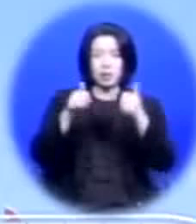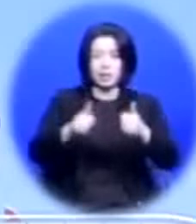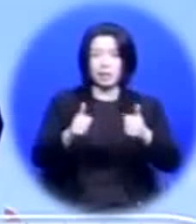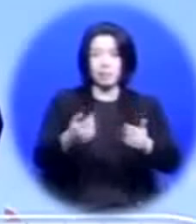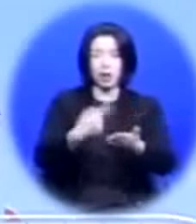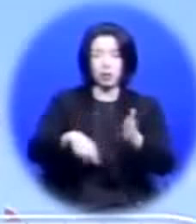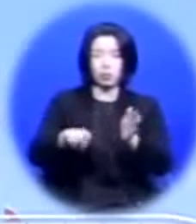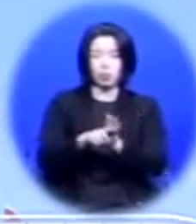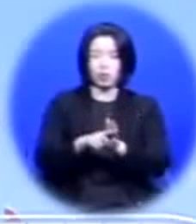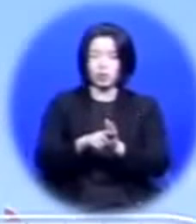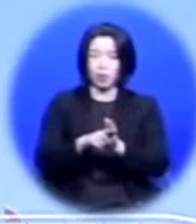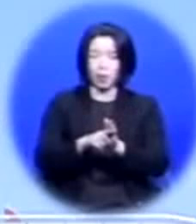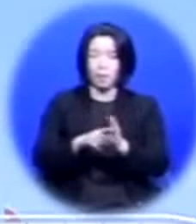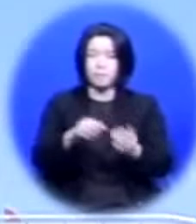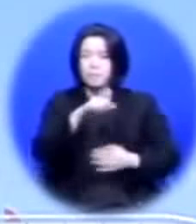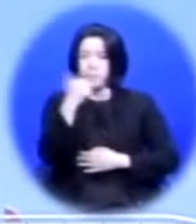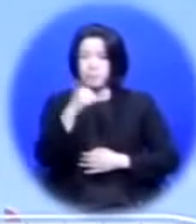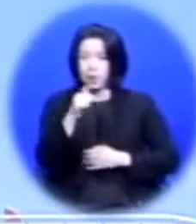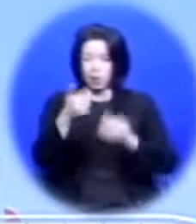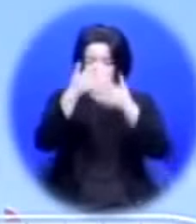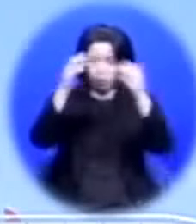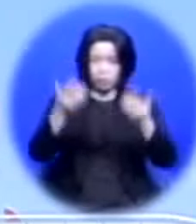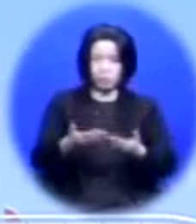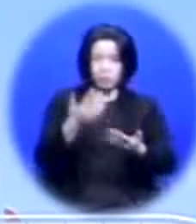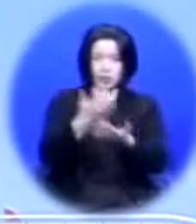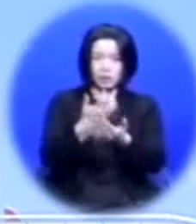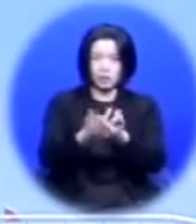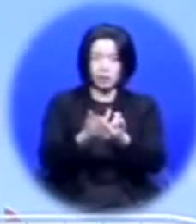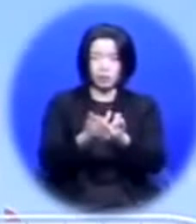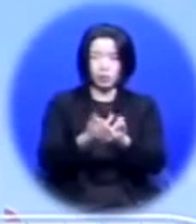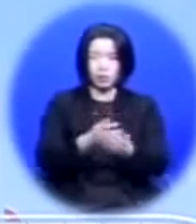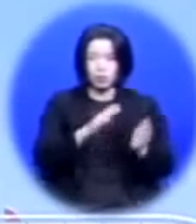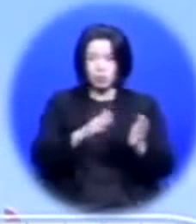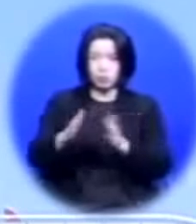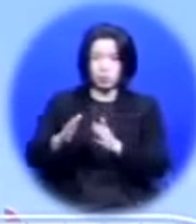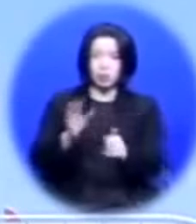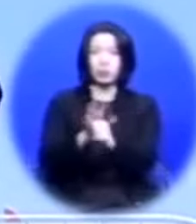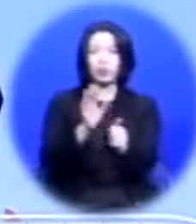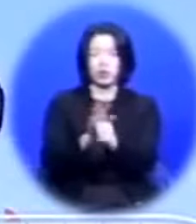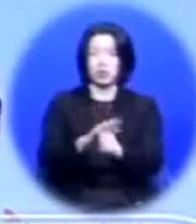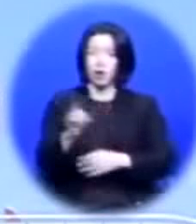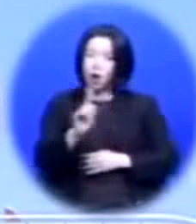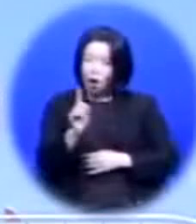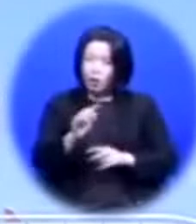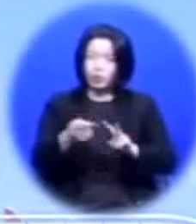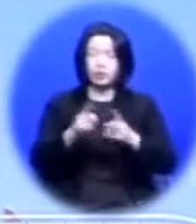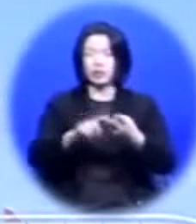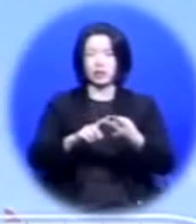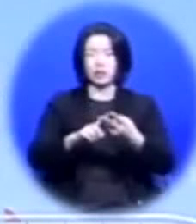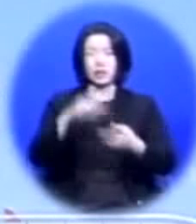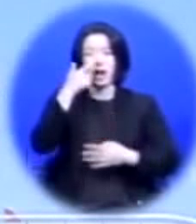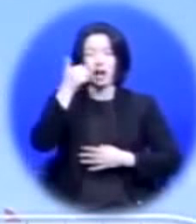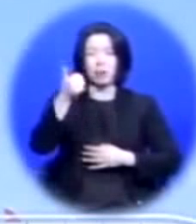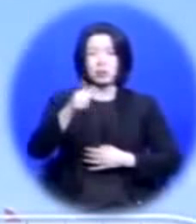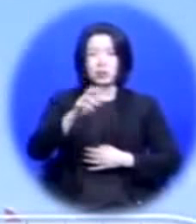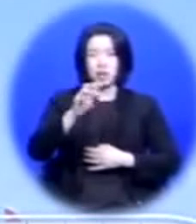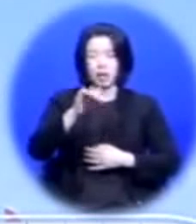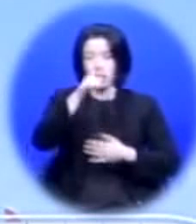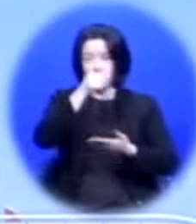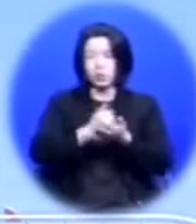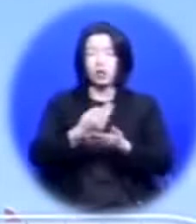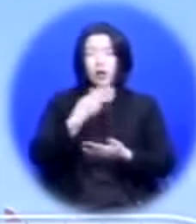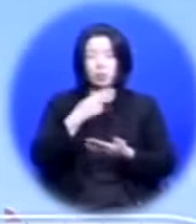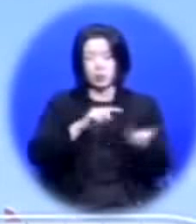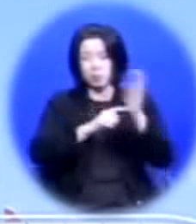위해서 변론 자료를 준비하며 도왔습니다 어떻든지 아버지가 무죄라는 사실을 밝혀내려고